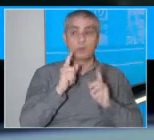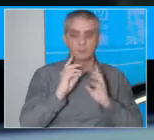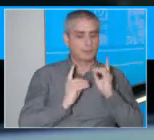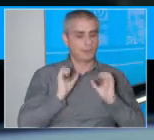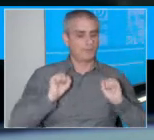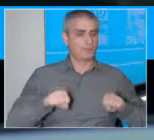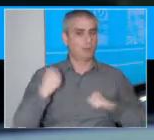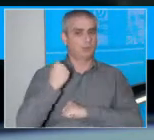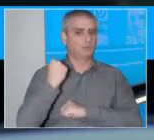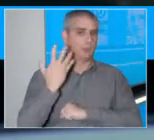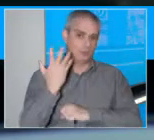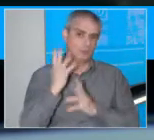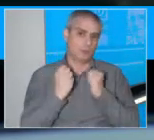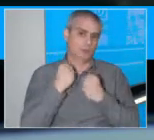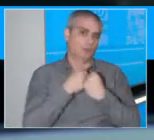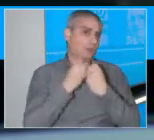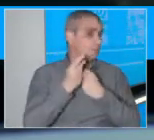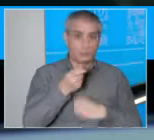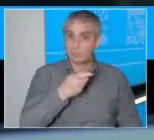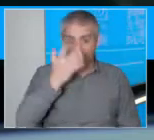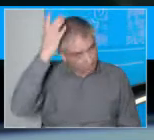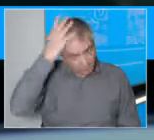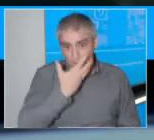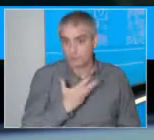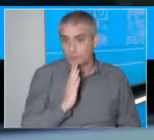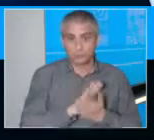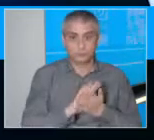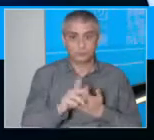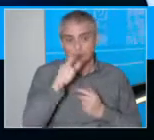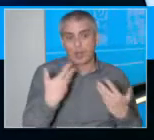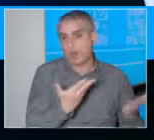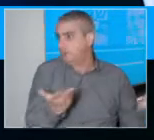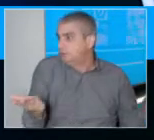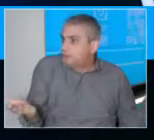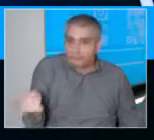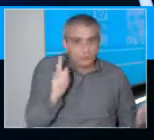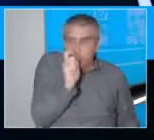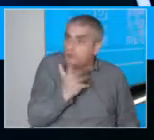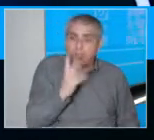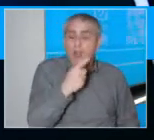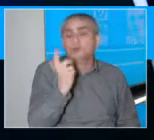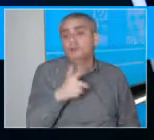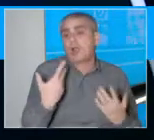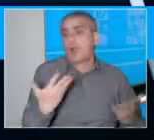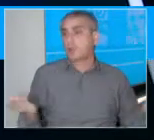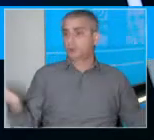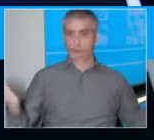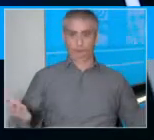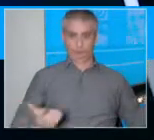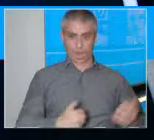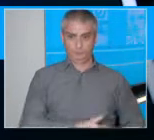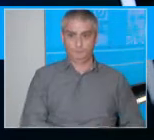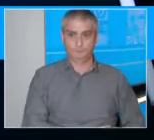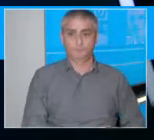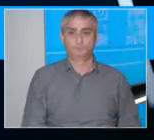חזקה, ומאוד מאוד קשה לעמוד מולה. אגב, מנדלבליט בניתוח שלי מאוד פשוט, פשוט איש חלש. מנדלבליט לא איש רע, איש חלש. אבל רוני אלשיך קשה להגיד עליו איש חלש. הוא בגרון,